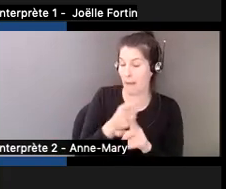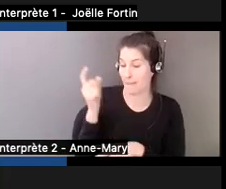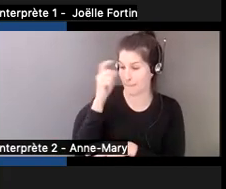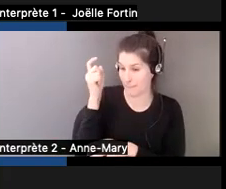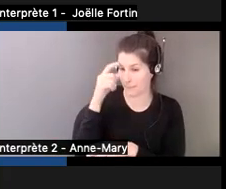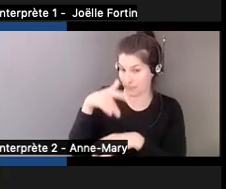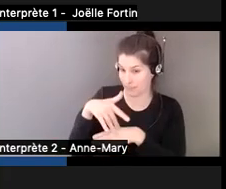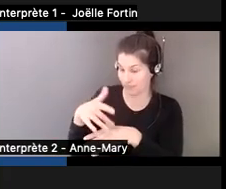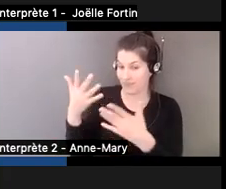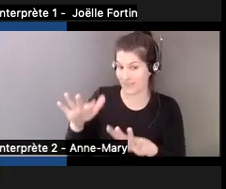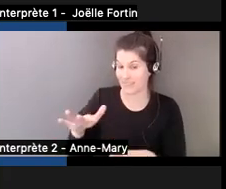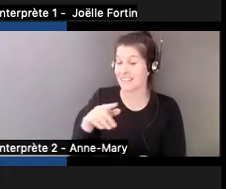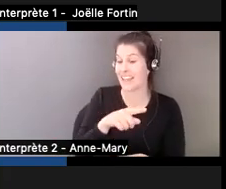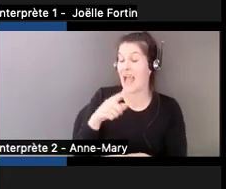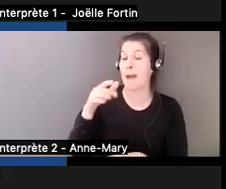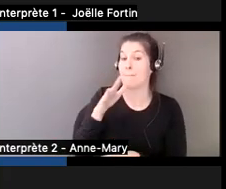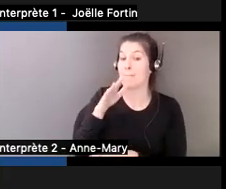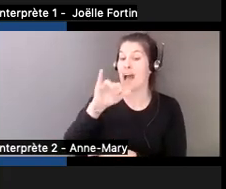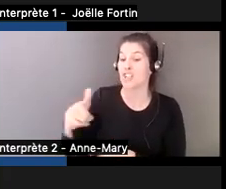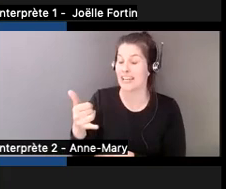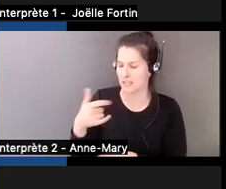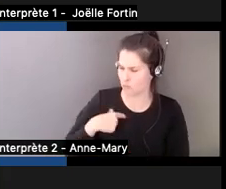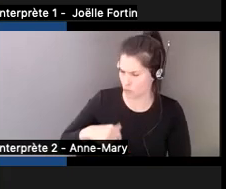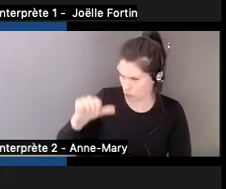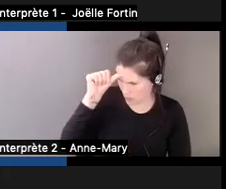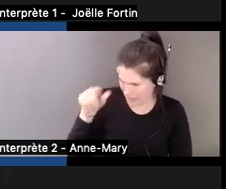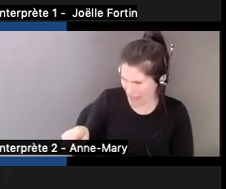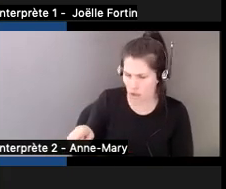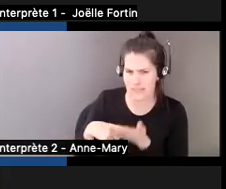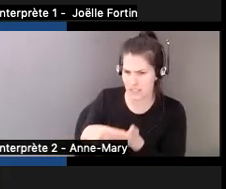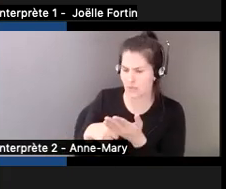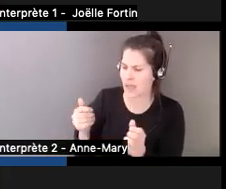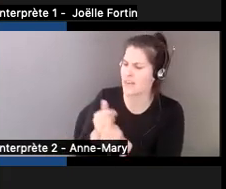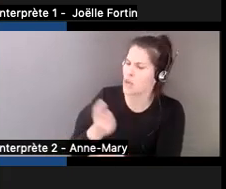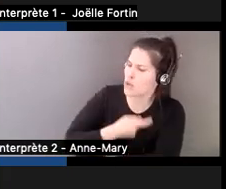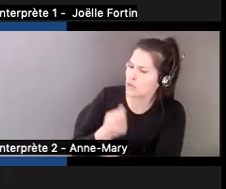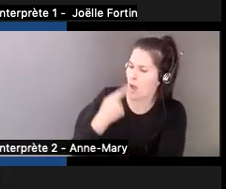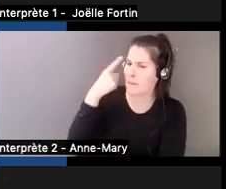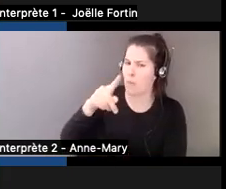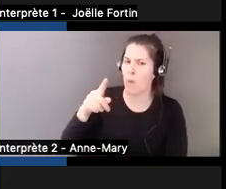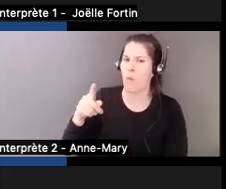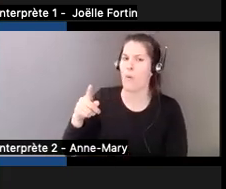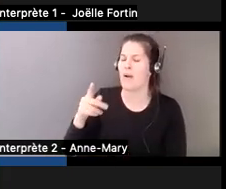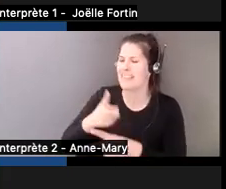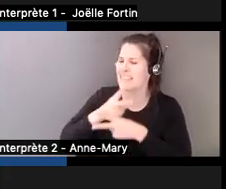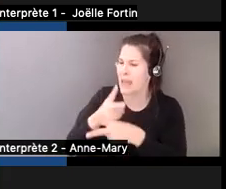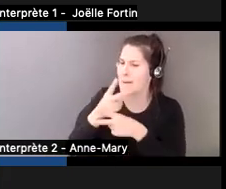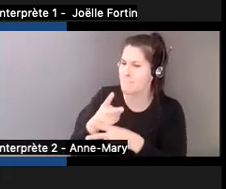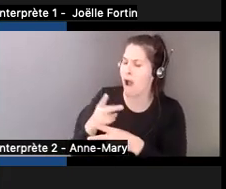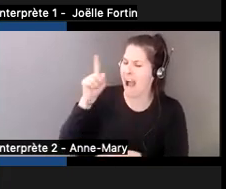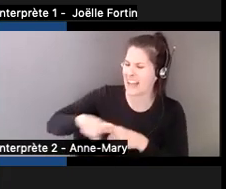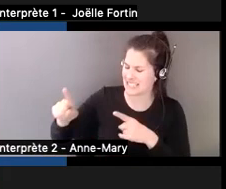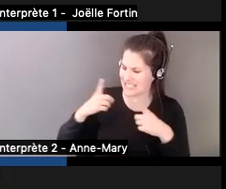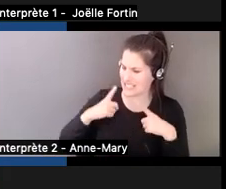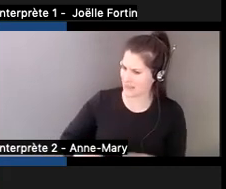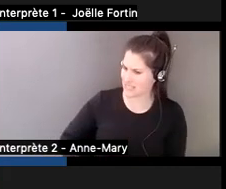sa maman Janine. Tu te souviens qu'on a discuté avec le docteur Gubelman pour diminuer le traitement d'antidépresseurs? On